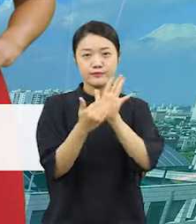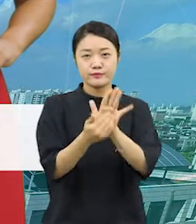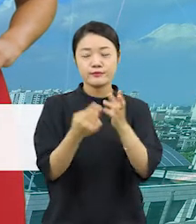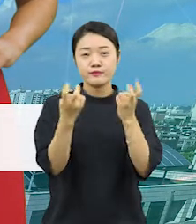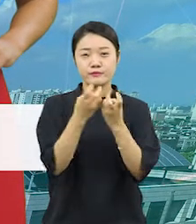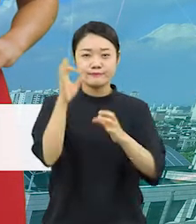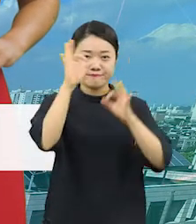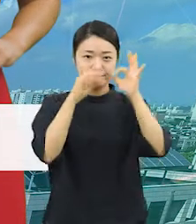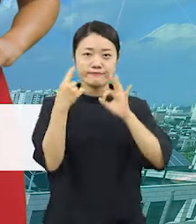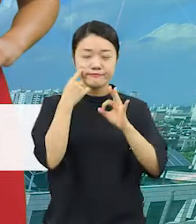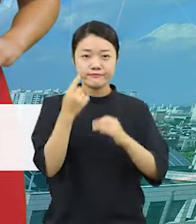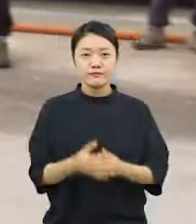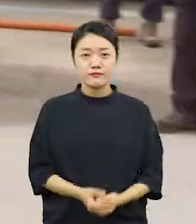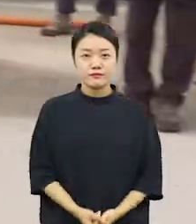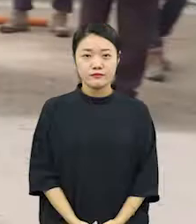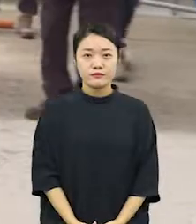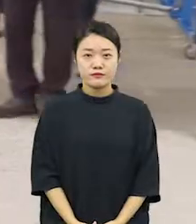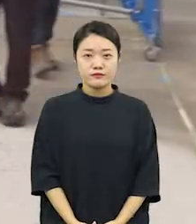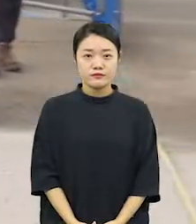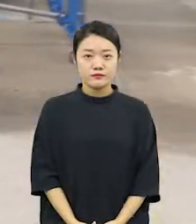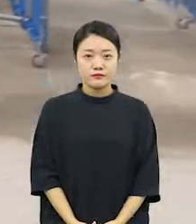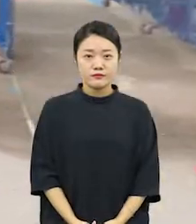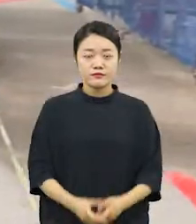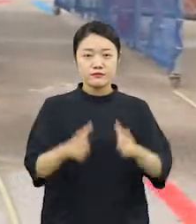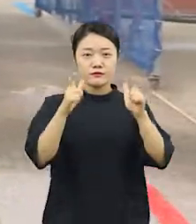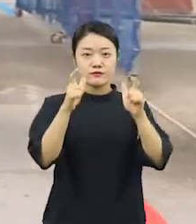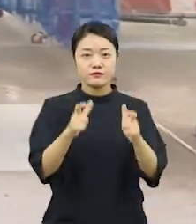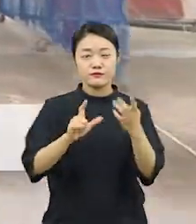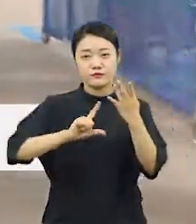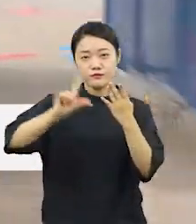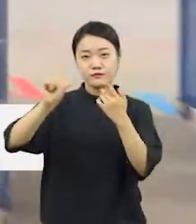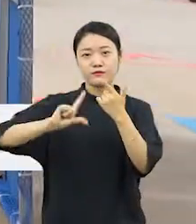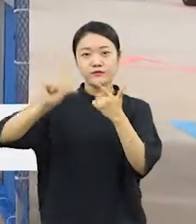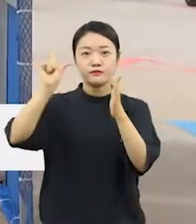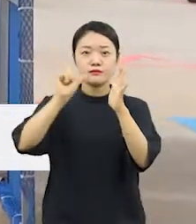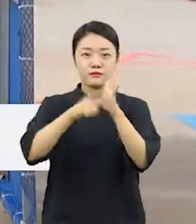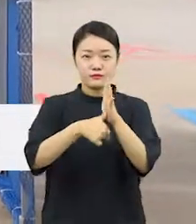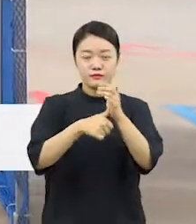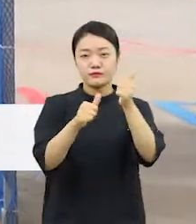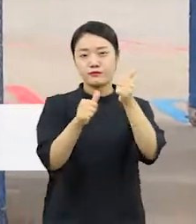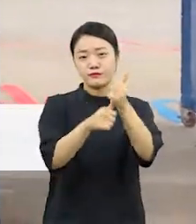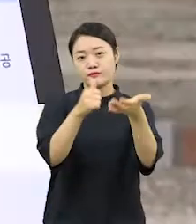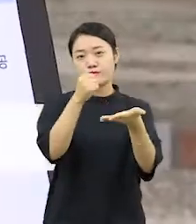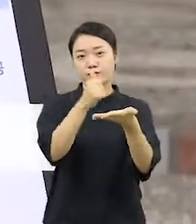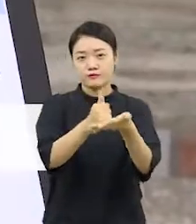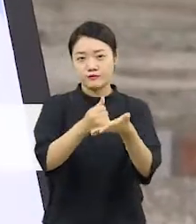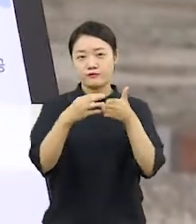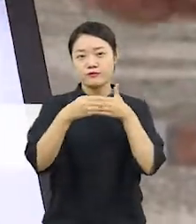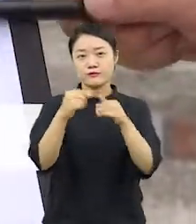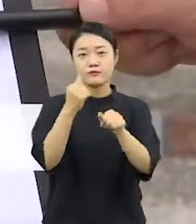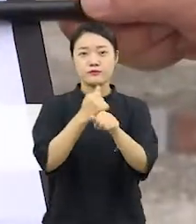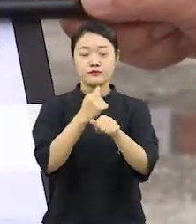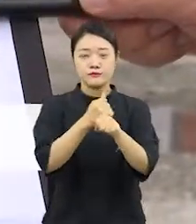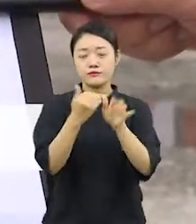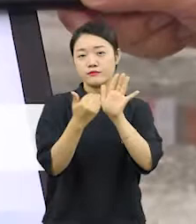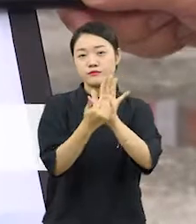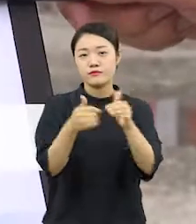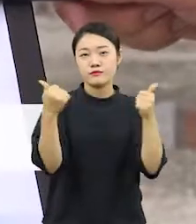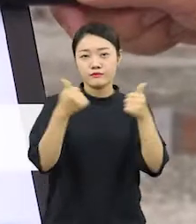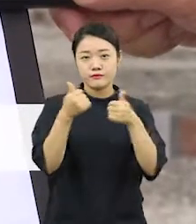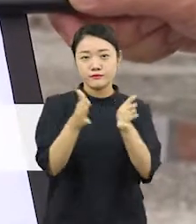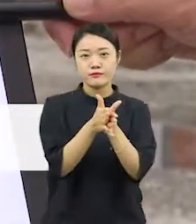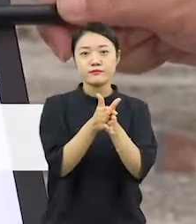발빠르게 나섰습니다. 구는 지난 4일과 6일 부구청장 주재로 태풍 대처 상황 점검